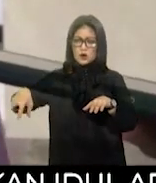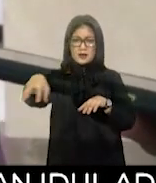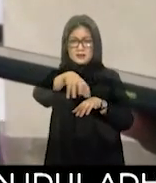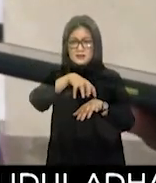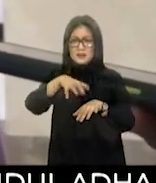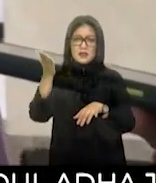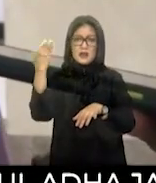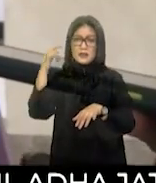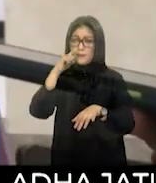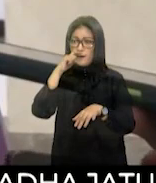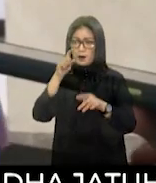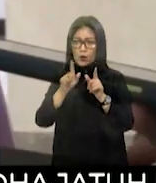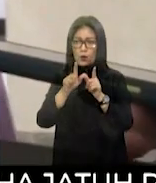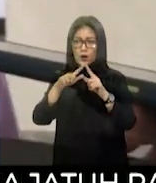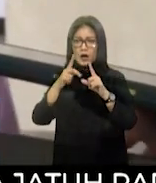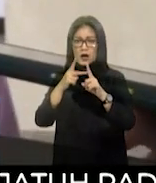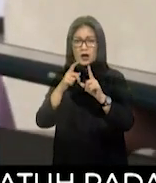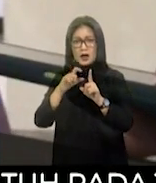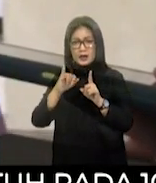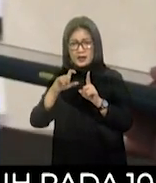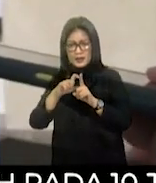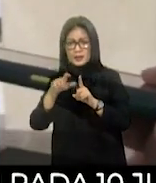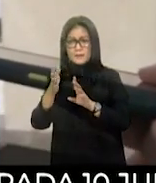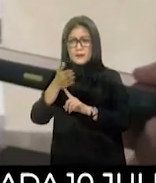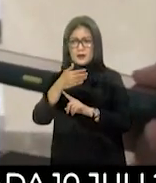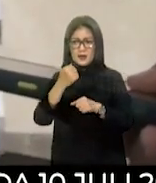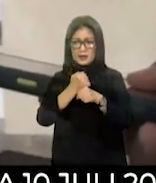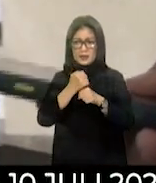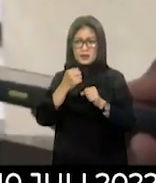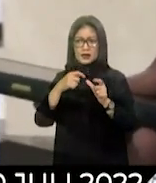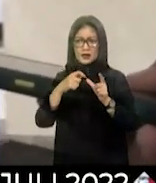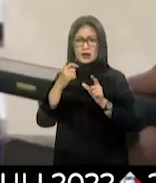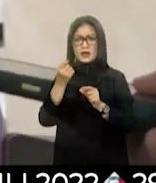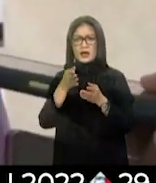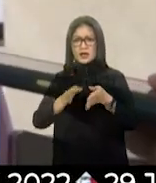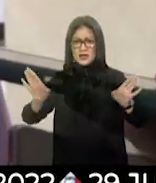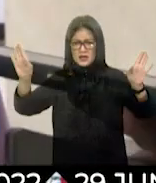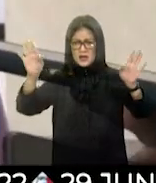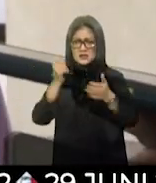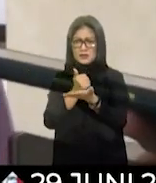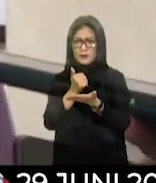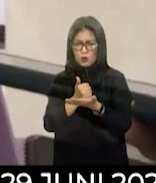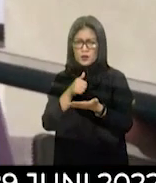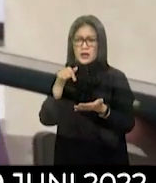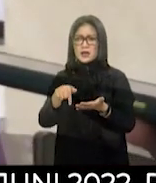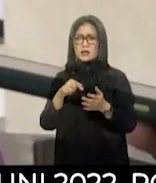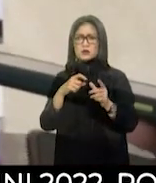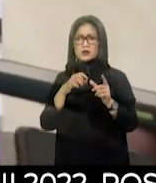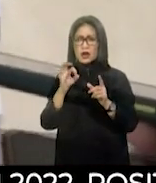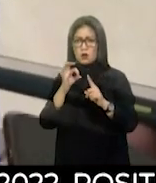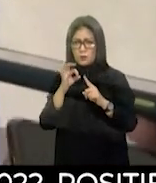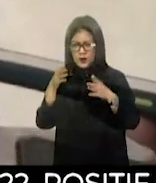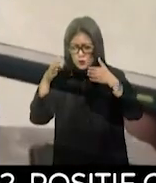Wahyu Dewanto dari Gerindra bahwa di Senopati itu peruntukannya rumah ditekan nah yang ketiga dinas